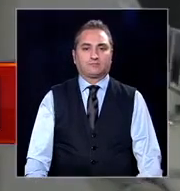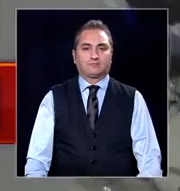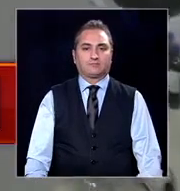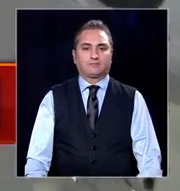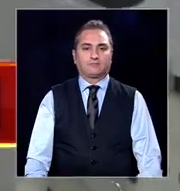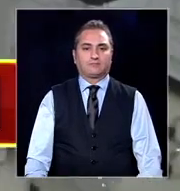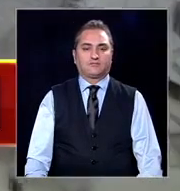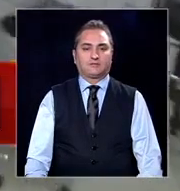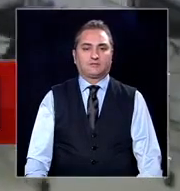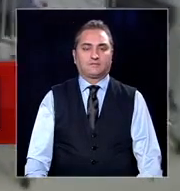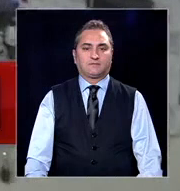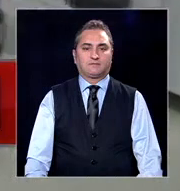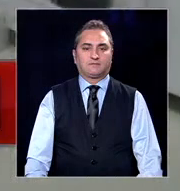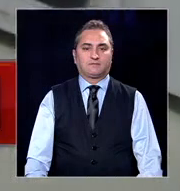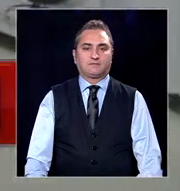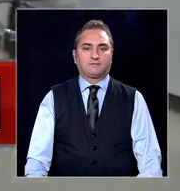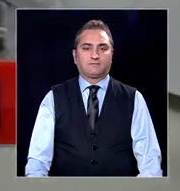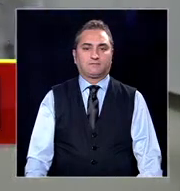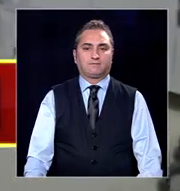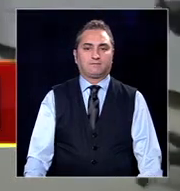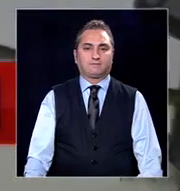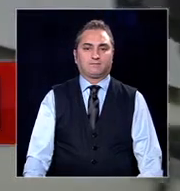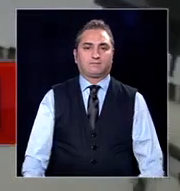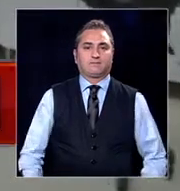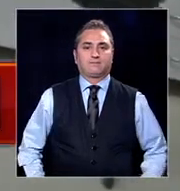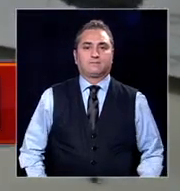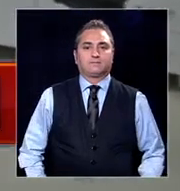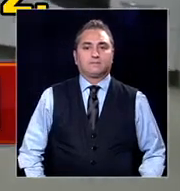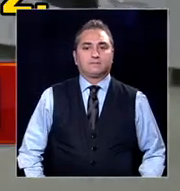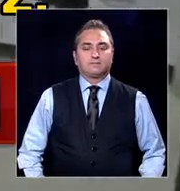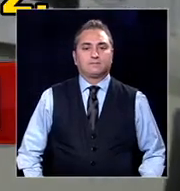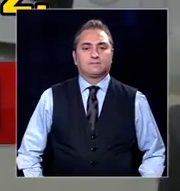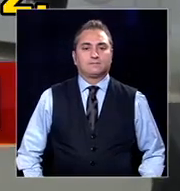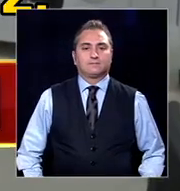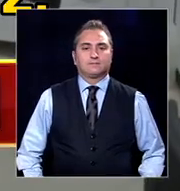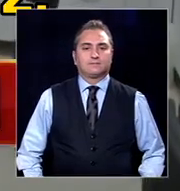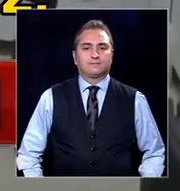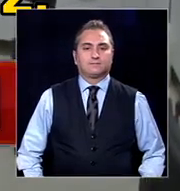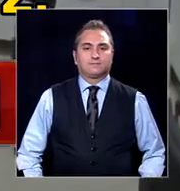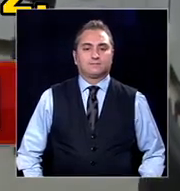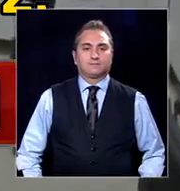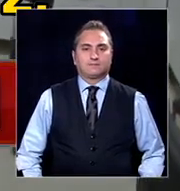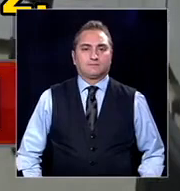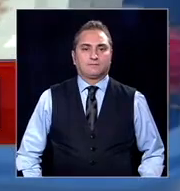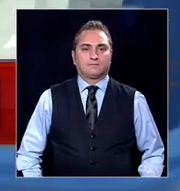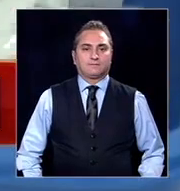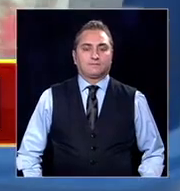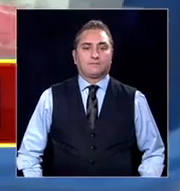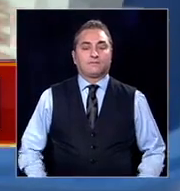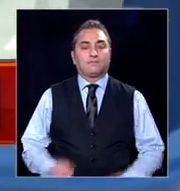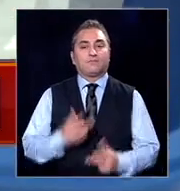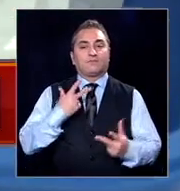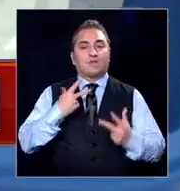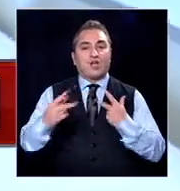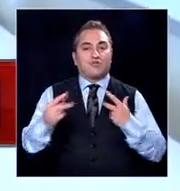süreci devam etmektedir. Kendi aşımızı geliştirme noktasında da oldukça yol almış durumdayız. Aşılama